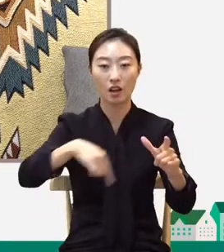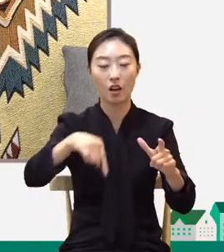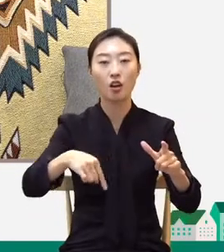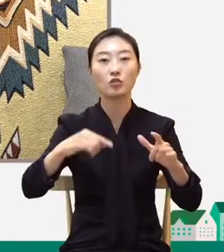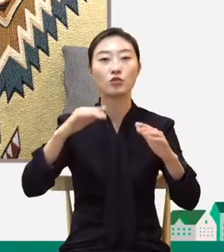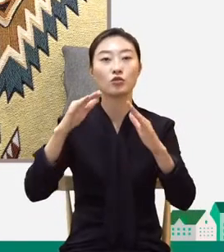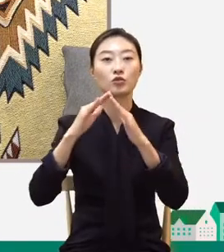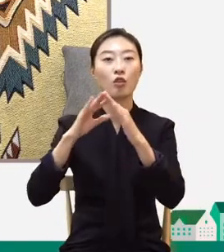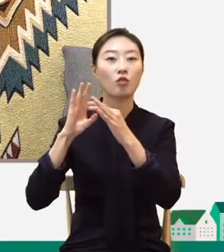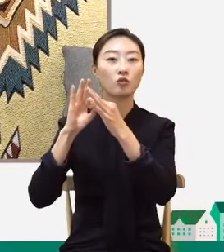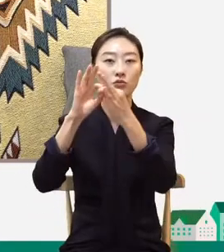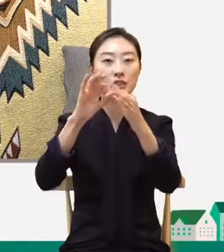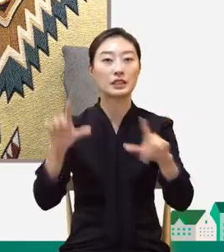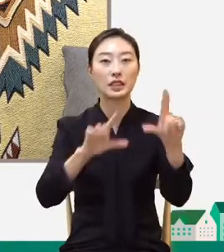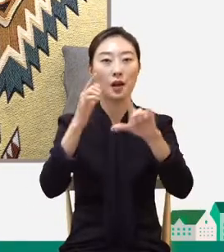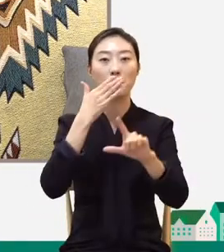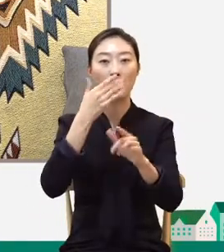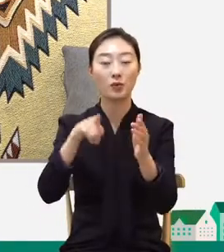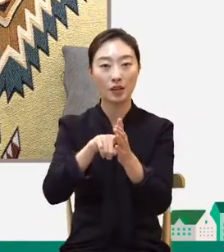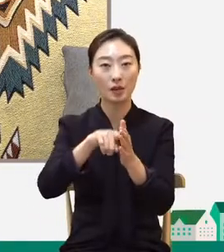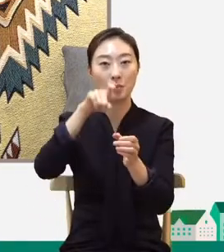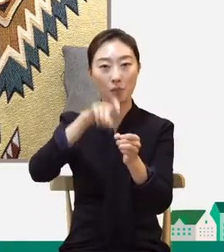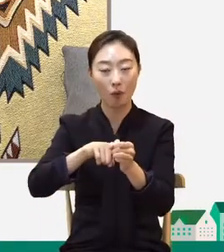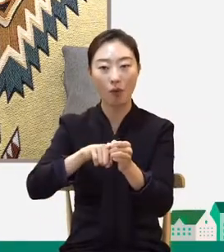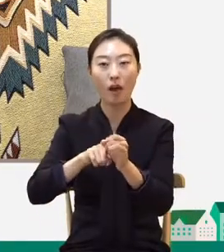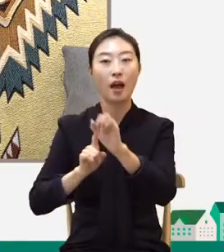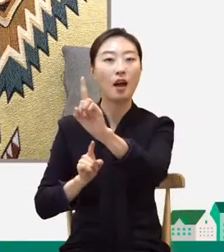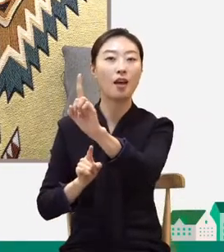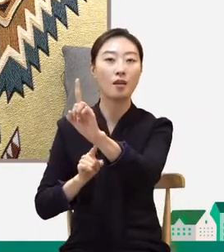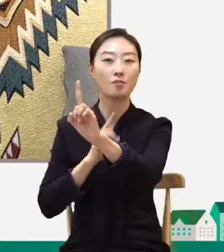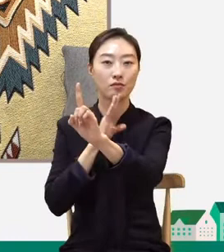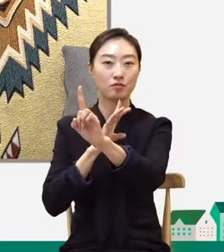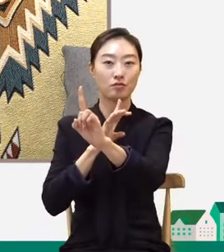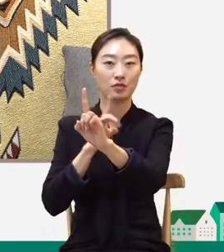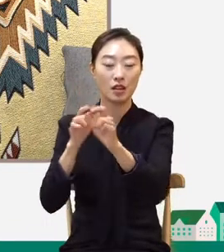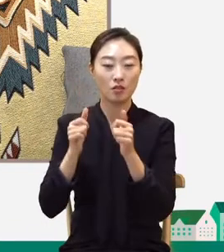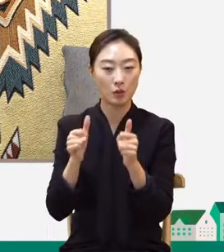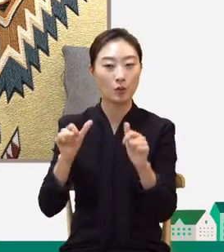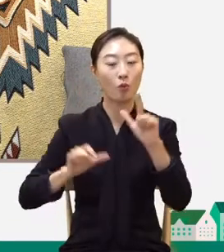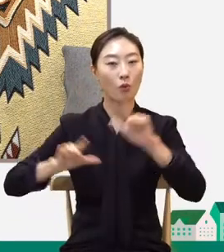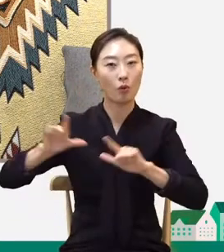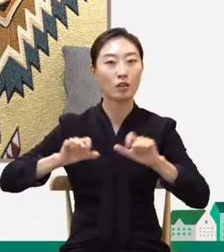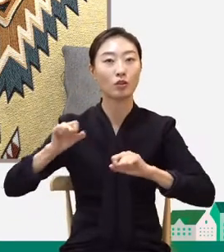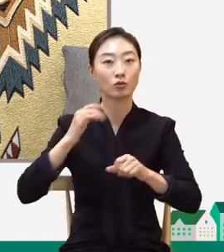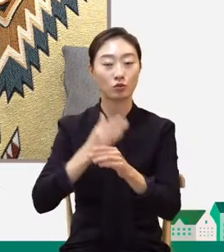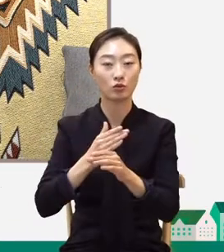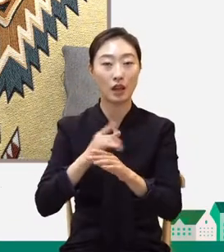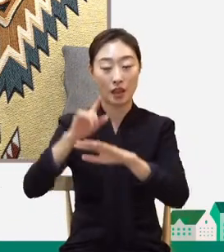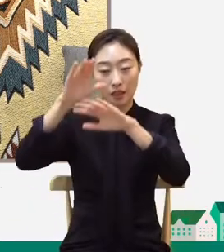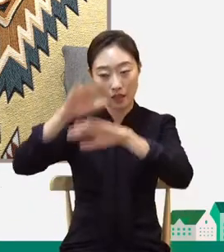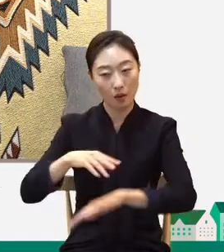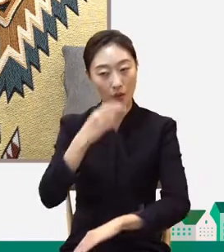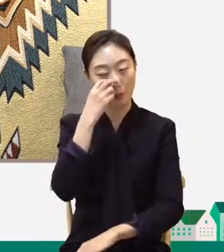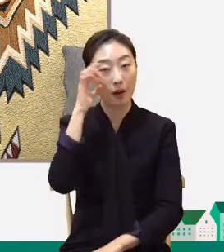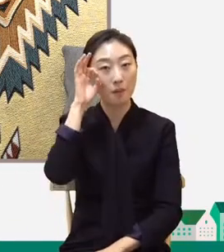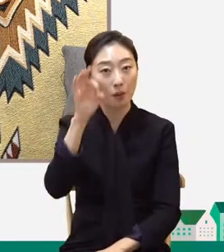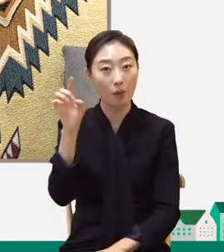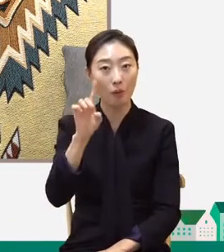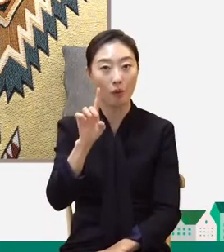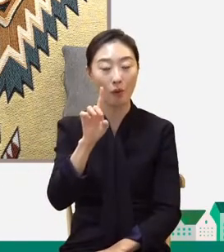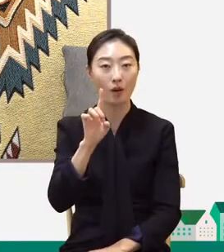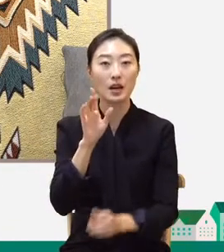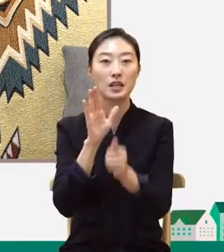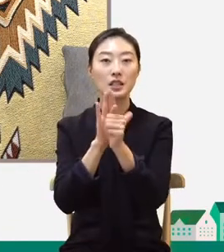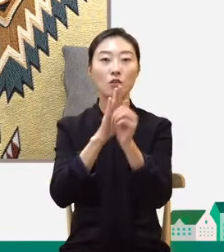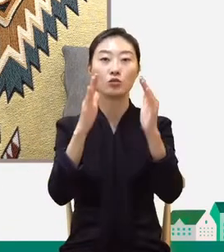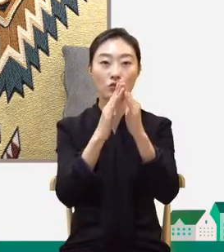서비스를 제공하는 현재 이제 유일한 제공기관으로서 열심히 활동하고 계십니다. 여기 내용을 보니까 지원주택에 들어오면서